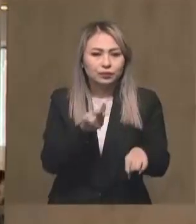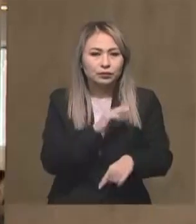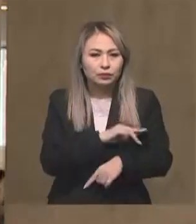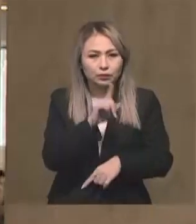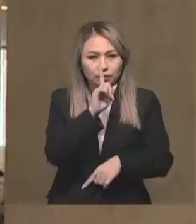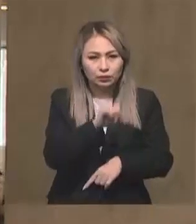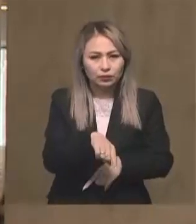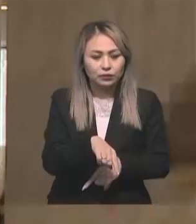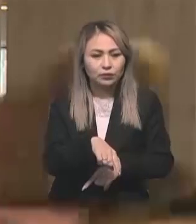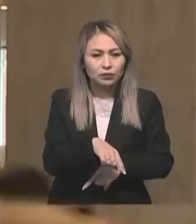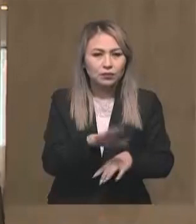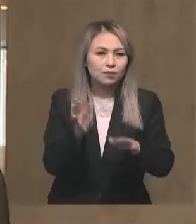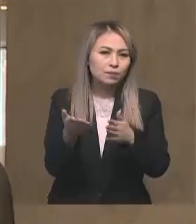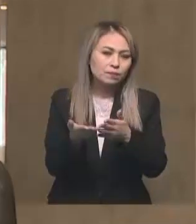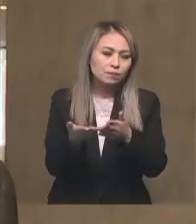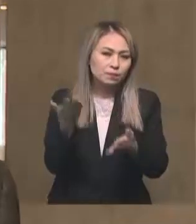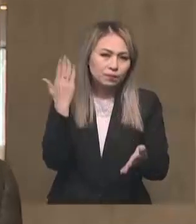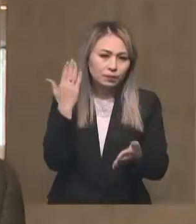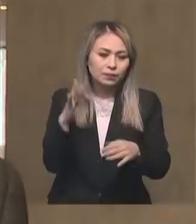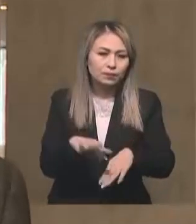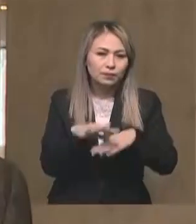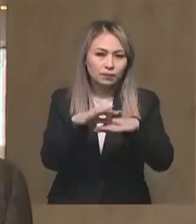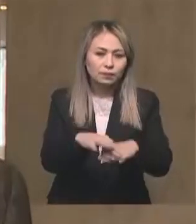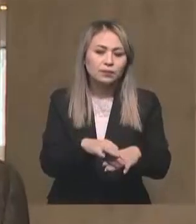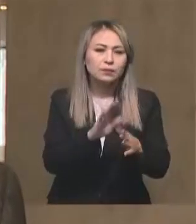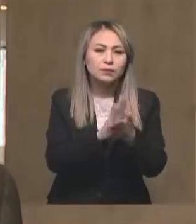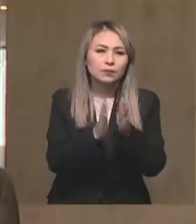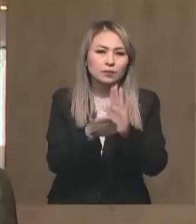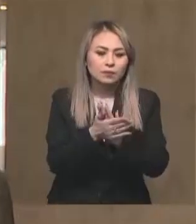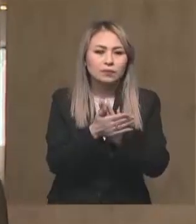жүргізбейміз. Бұрынғы өткізілген жаңағы шаруаларда,